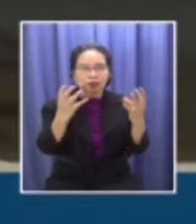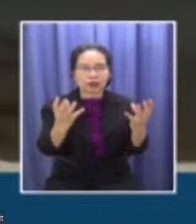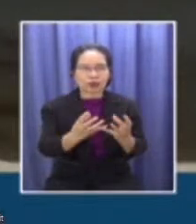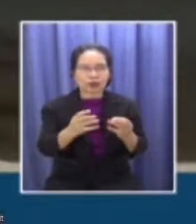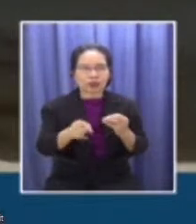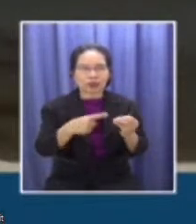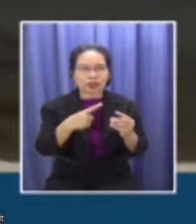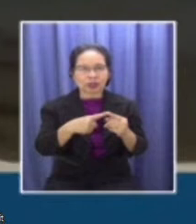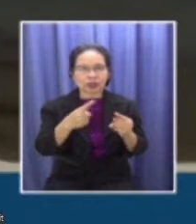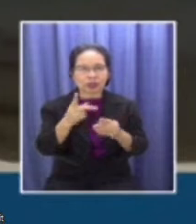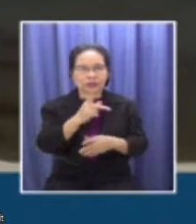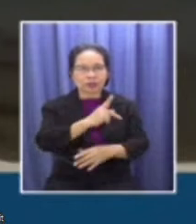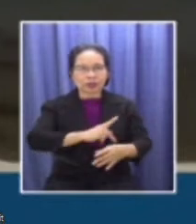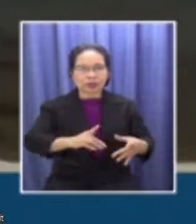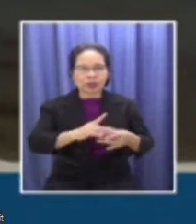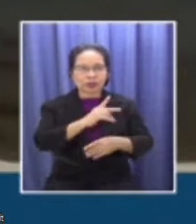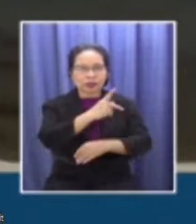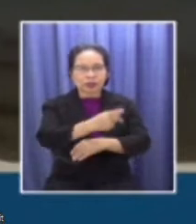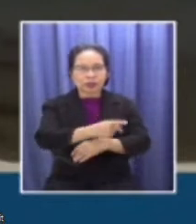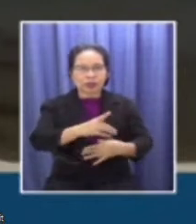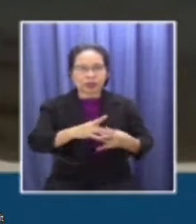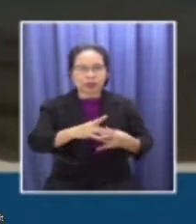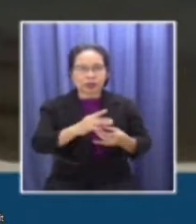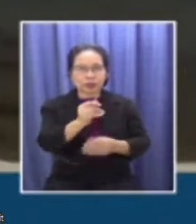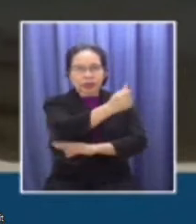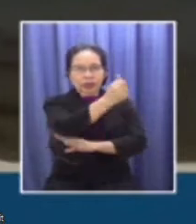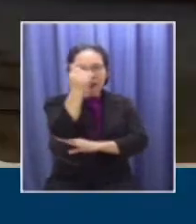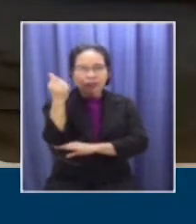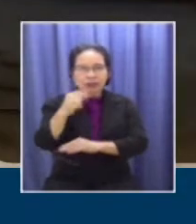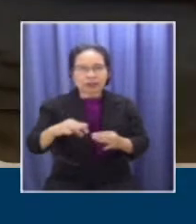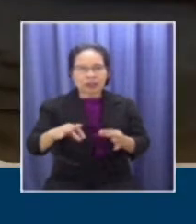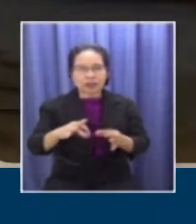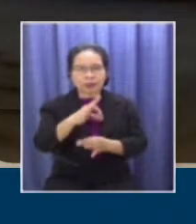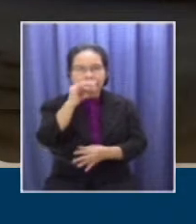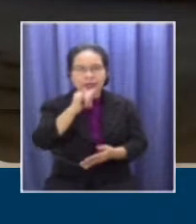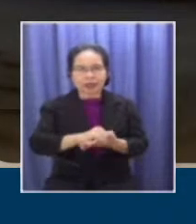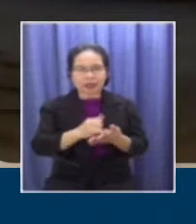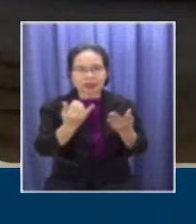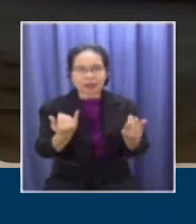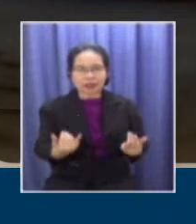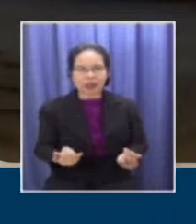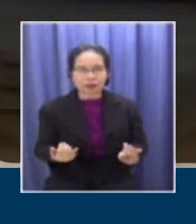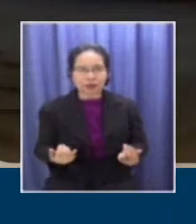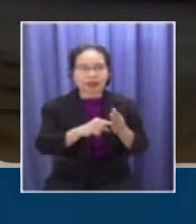nwoma eti 2 nkyɛmu 2.